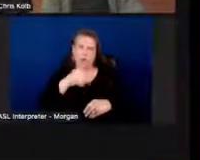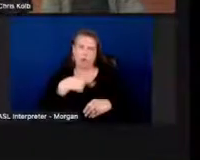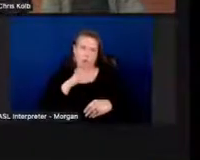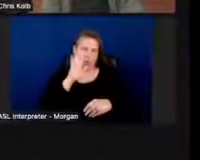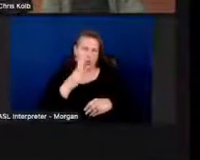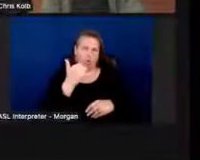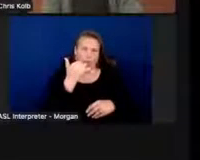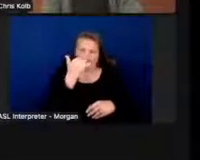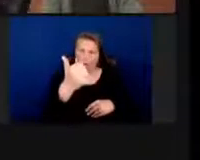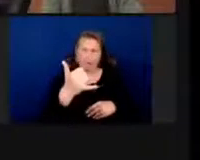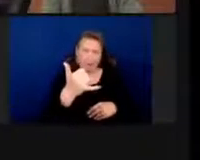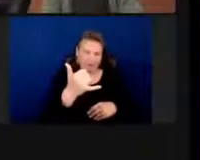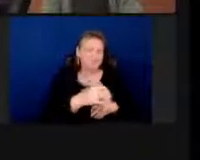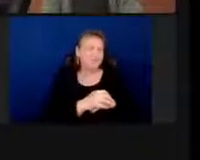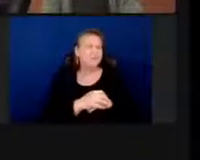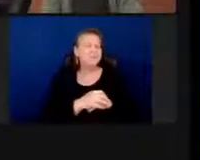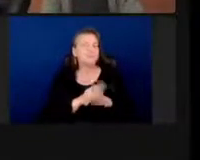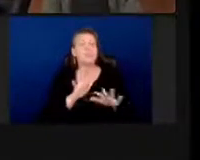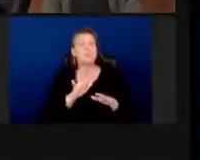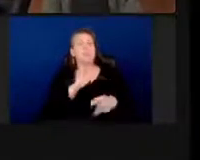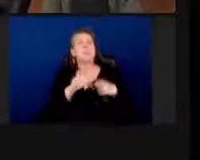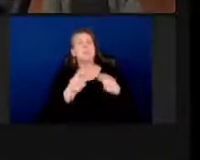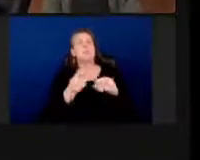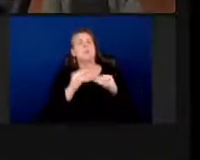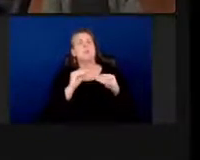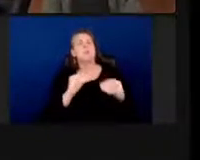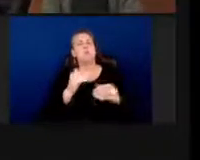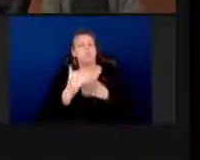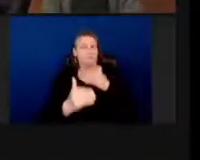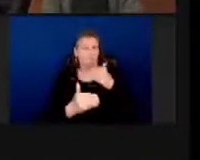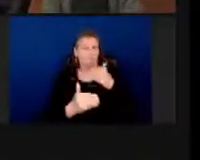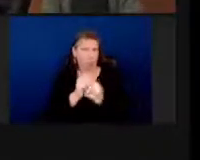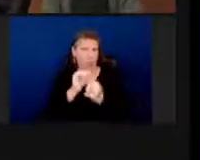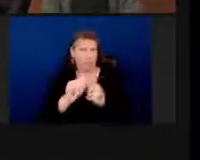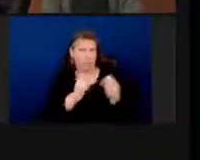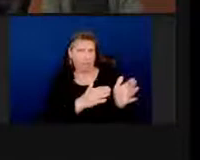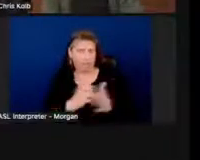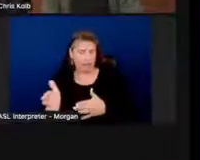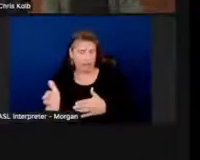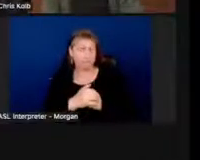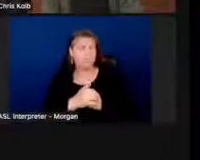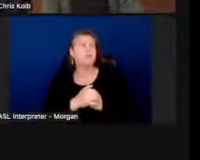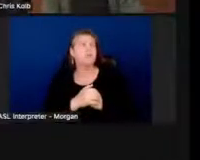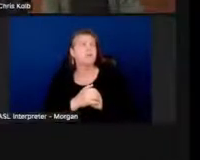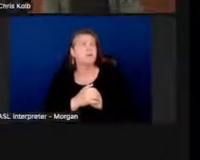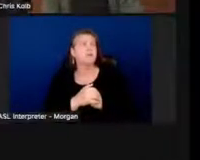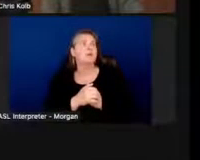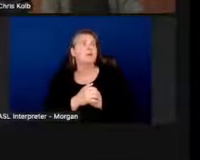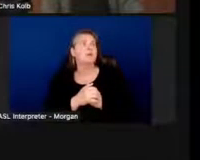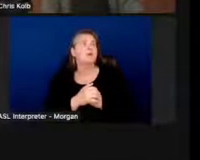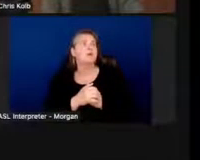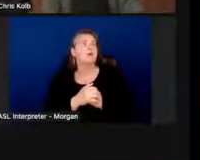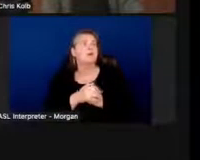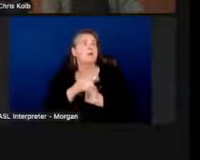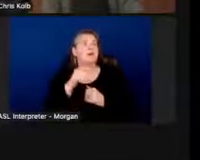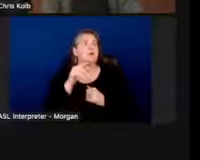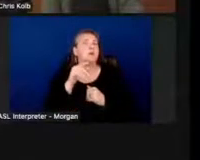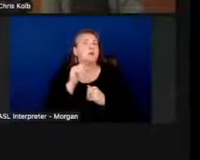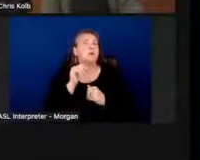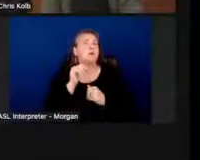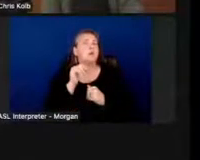Na kwa kweli mimi bado nina baadhi ya maswali ambayo pengine nitazungumza nawe hapo baadaye.